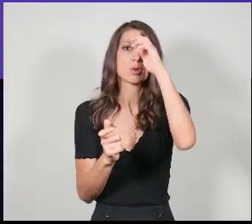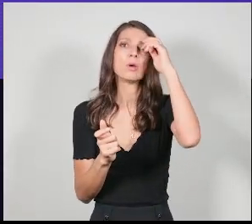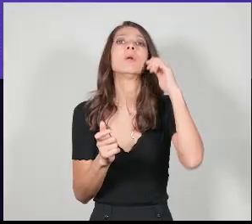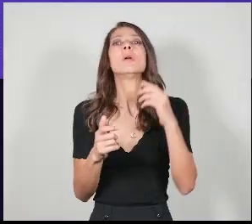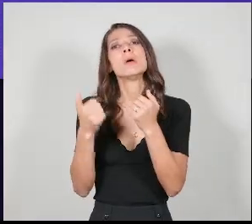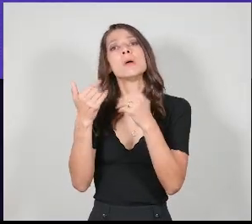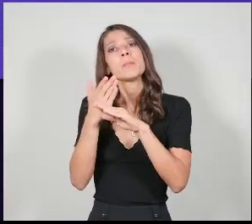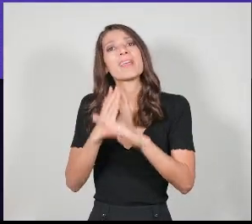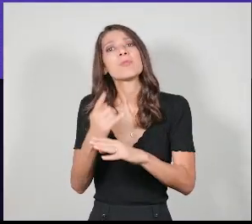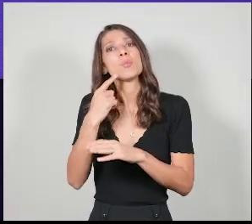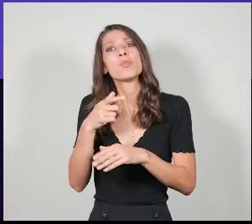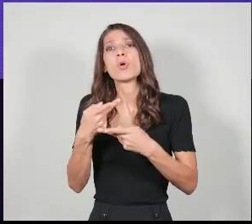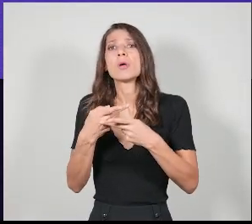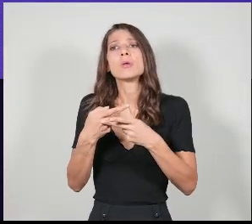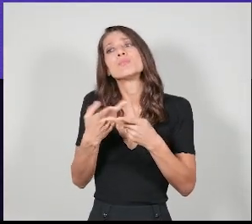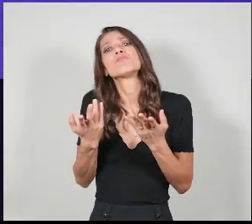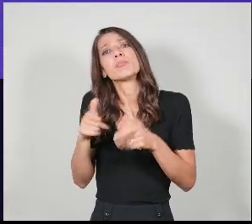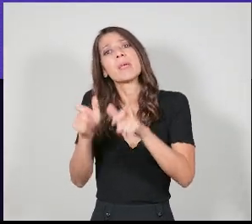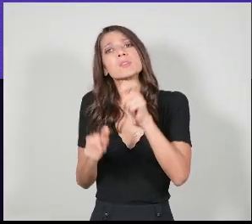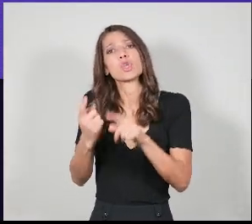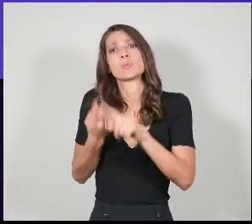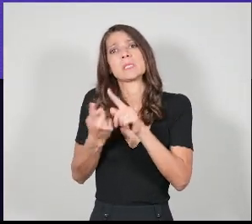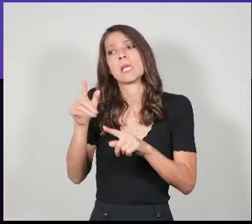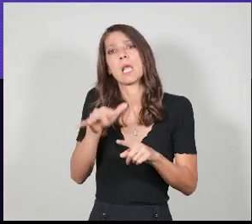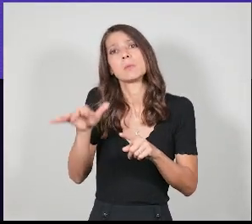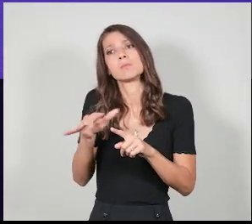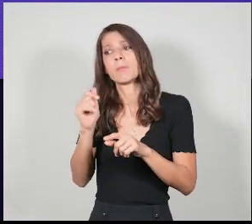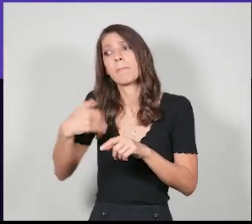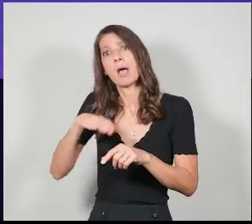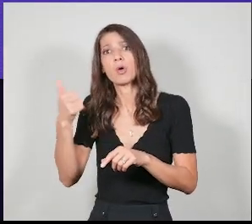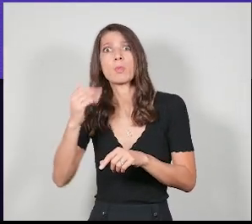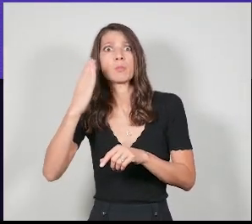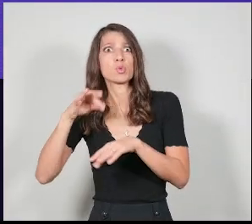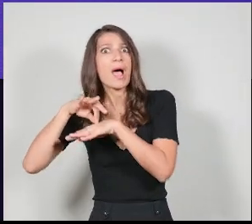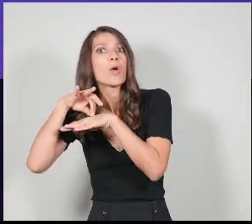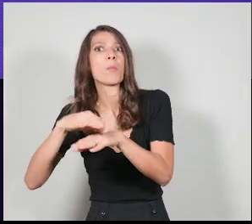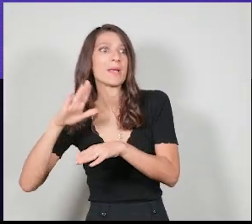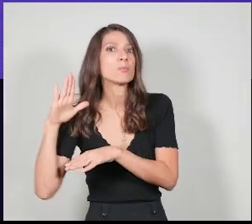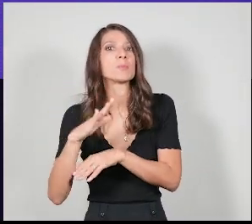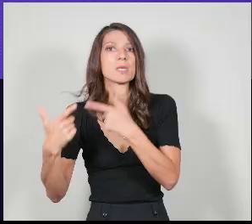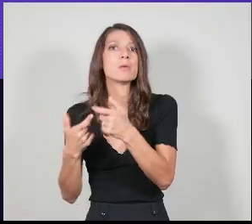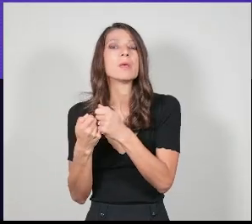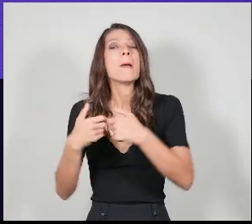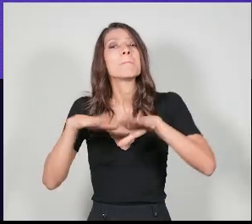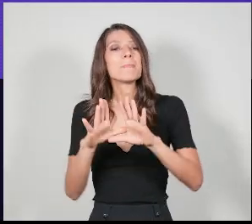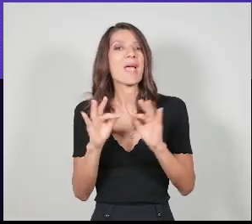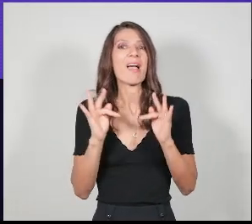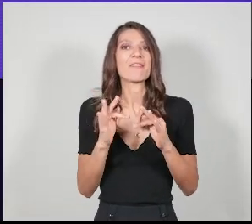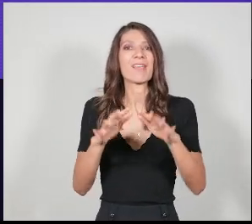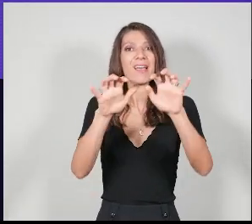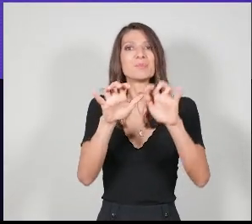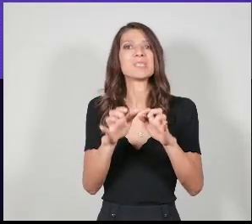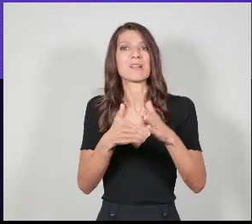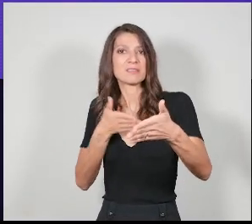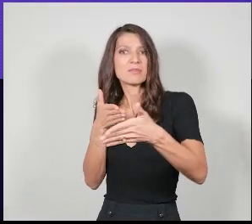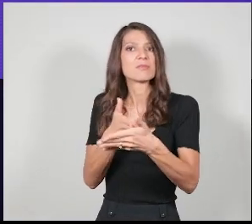accompagneront des publics spécifiques parce que nécessitant une expertise spécifique. Mais l'idée est de sortir des freins administratifs qui